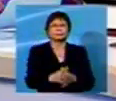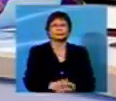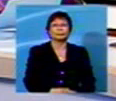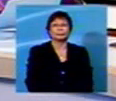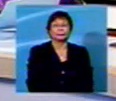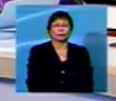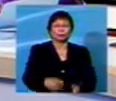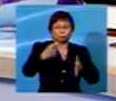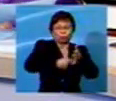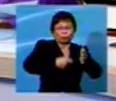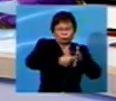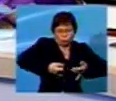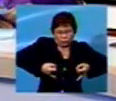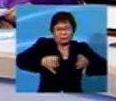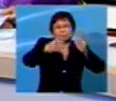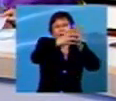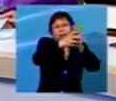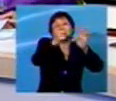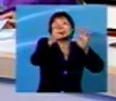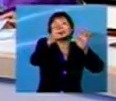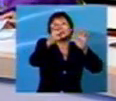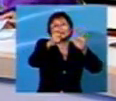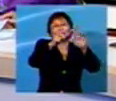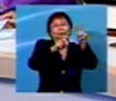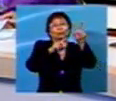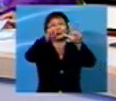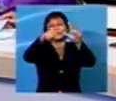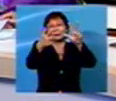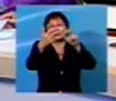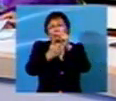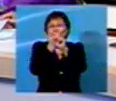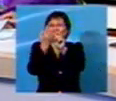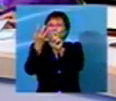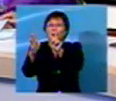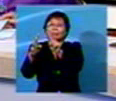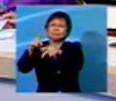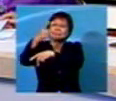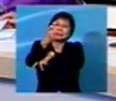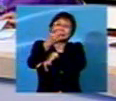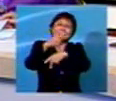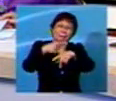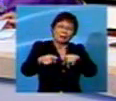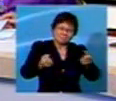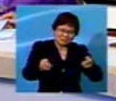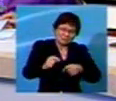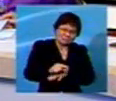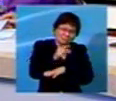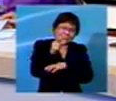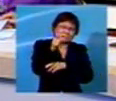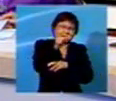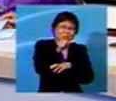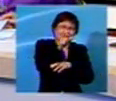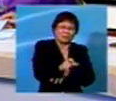1966 Cukai Jalan tamat tempoh pada 23 Mac 2014 namun kenderaan masih digunakan calon